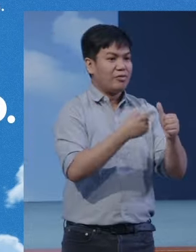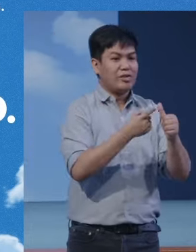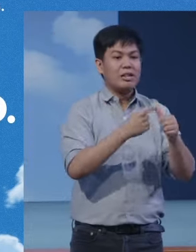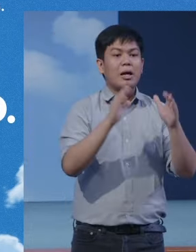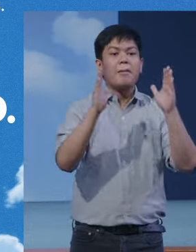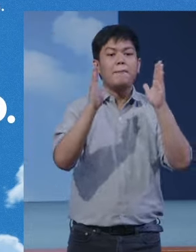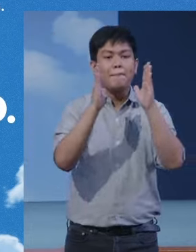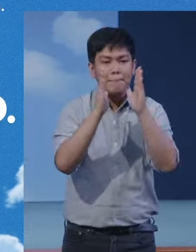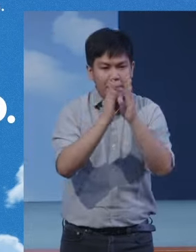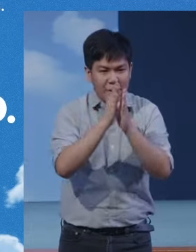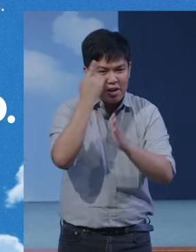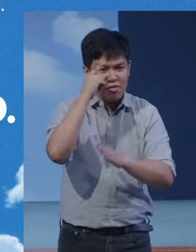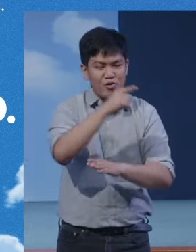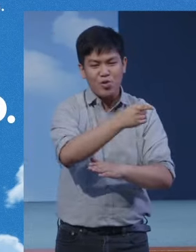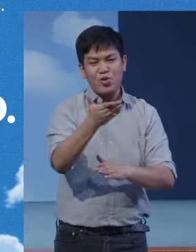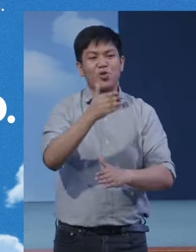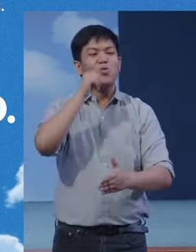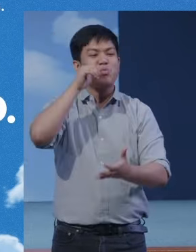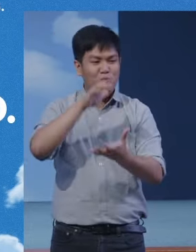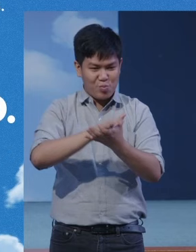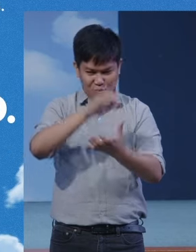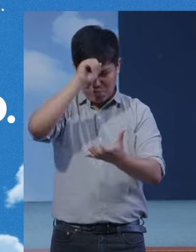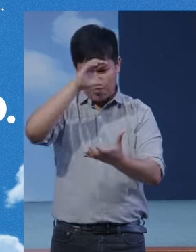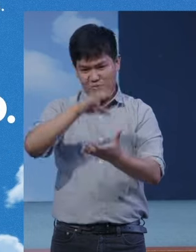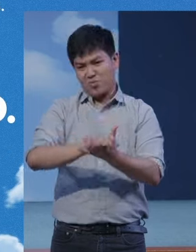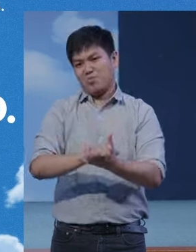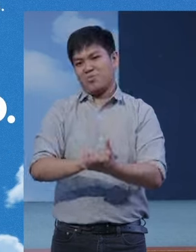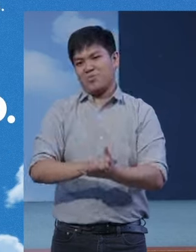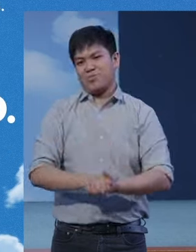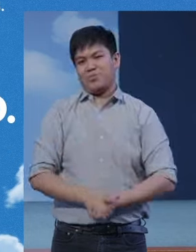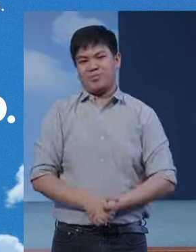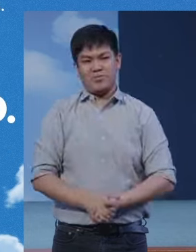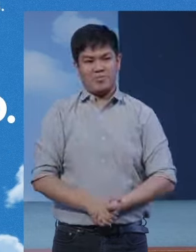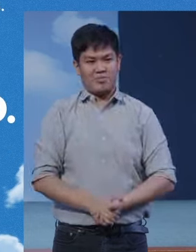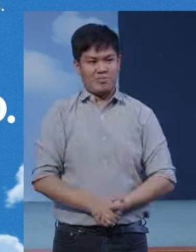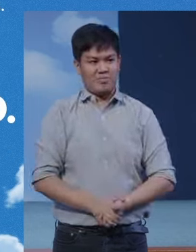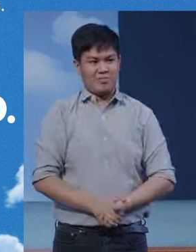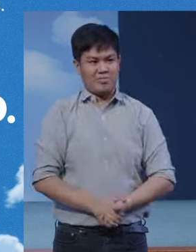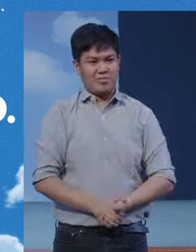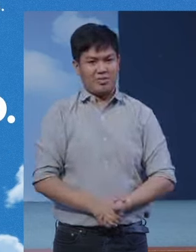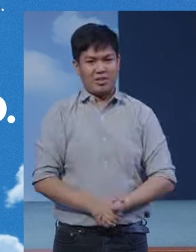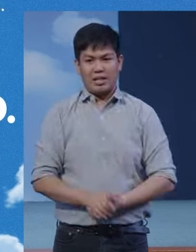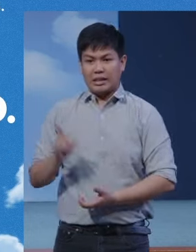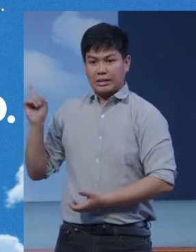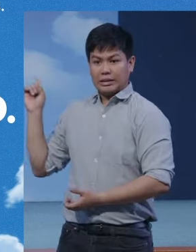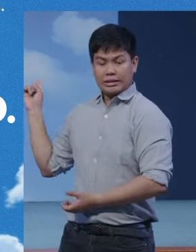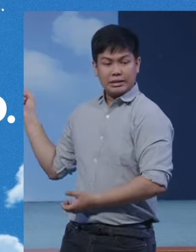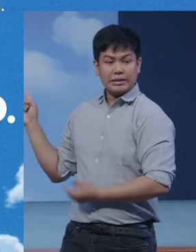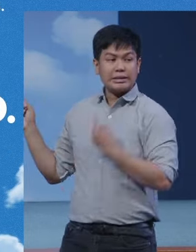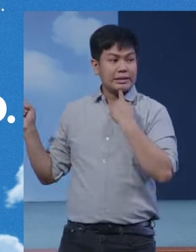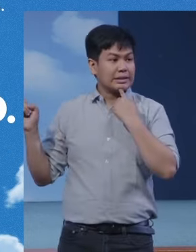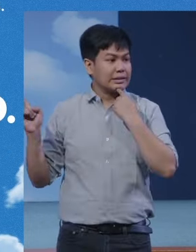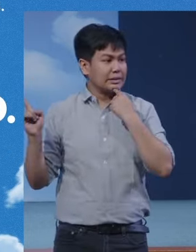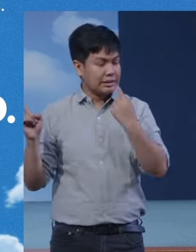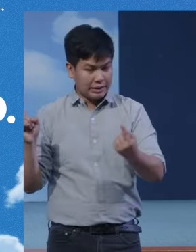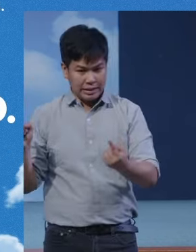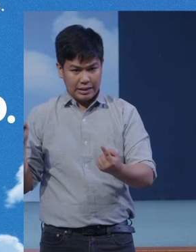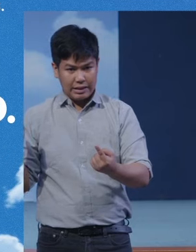your spouse in fact may I suggest sa aking pong sariling